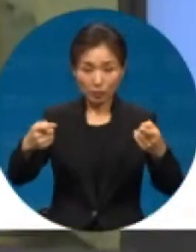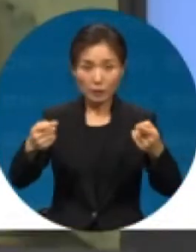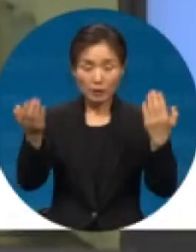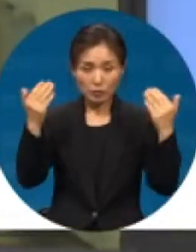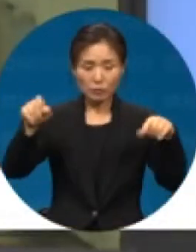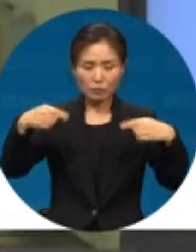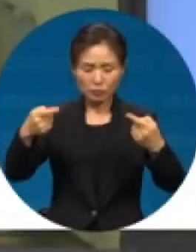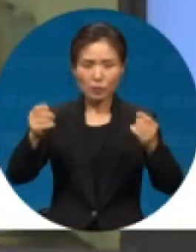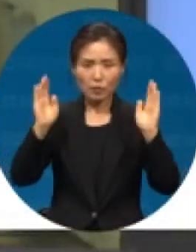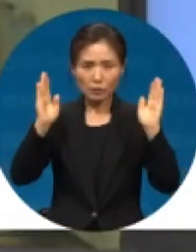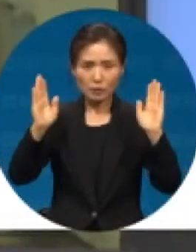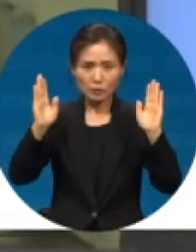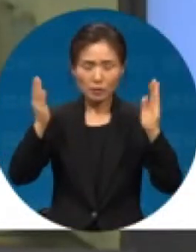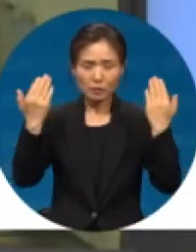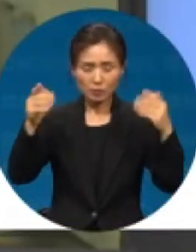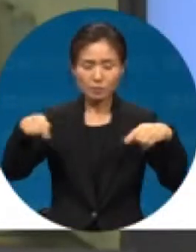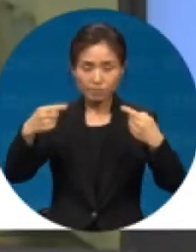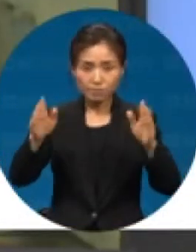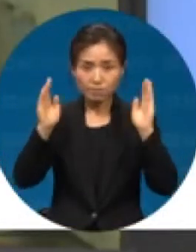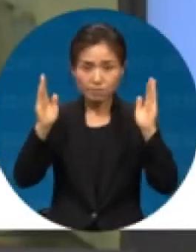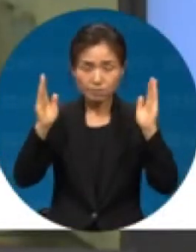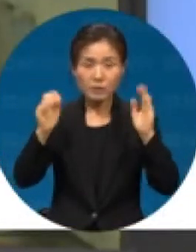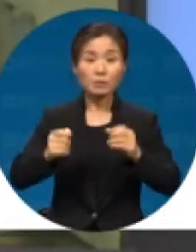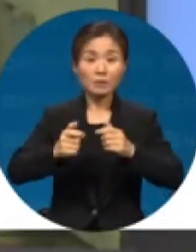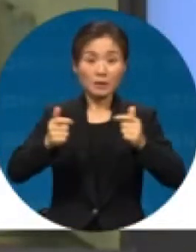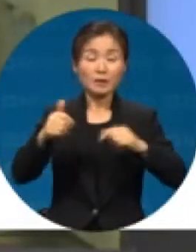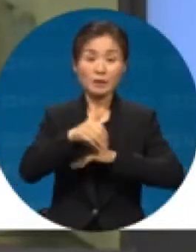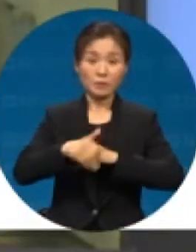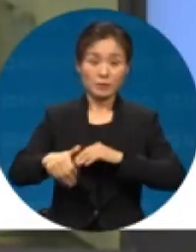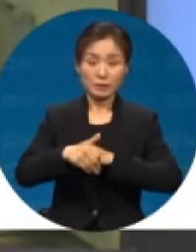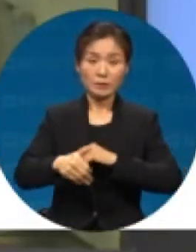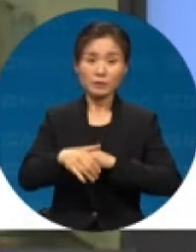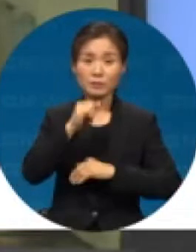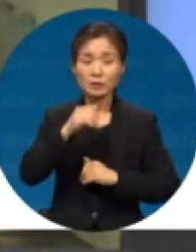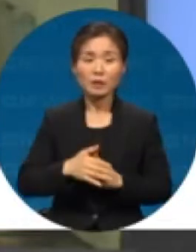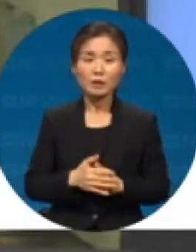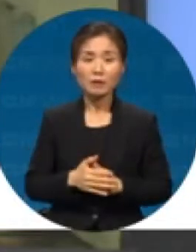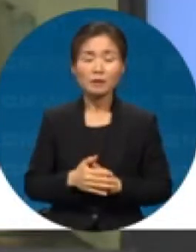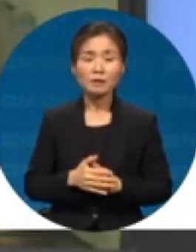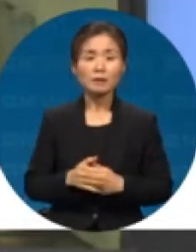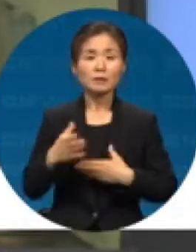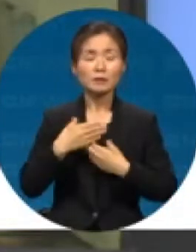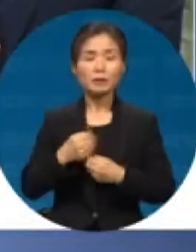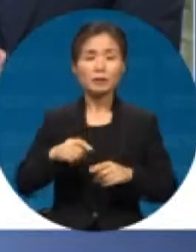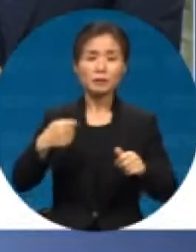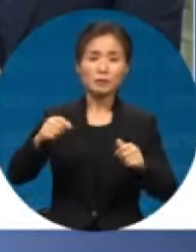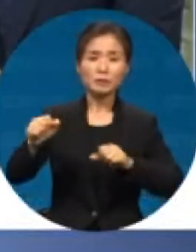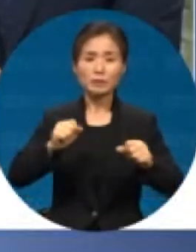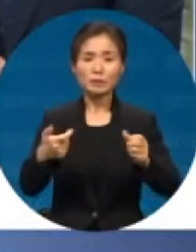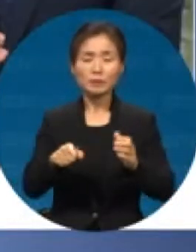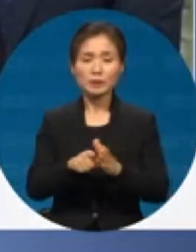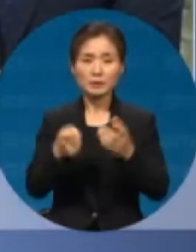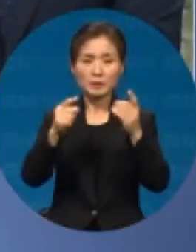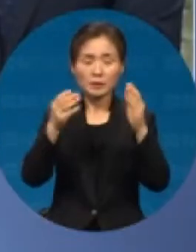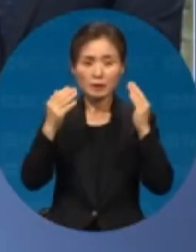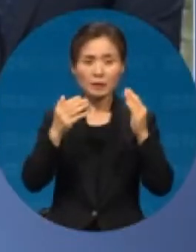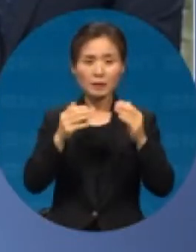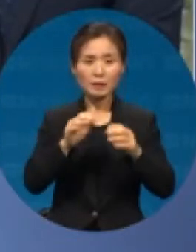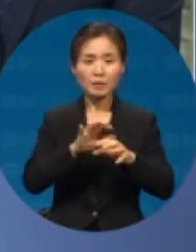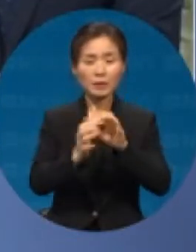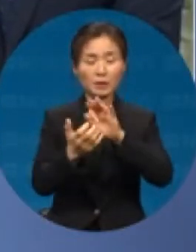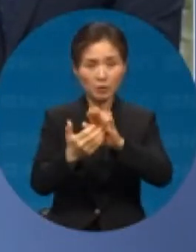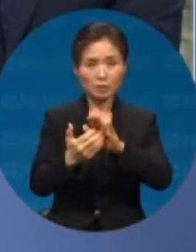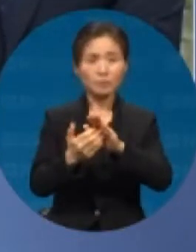게 교육부의 방침이 줘 대면 속 상황에서도 안전한 교육활동을 위해 대학에 방역 관리 인력 2000명을